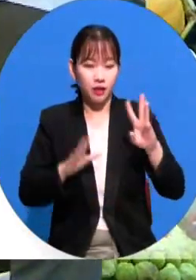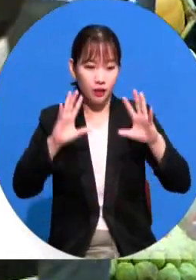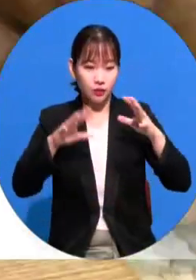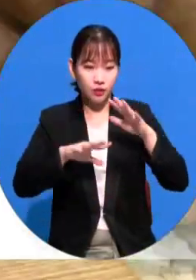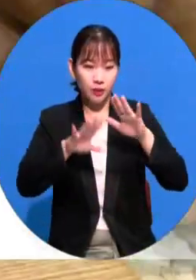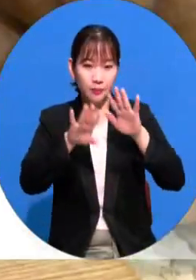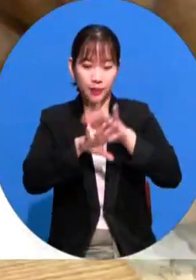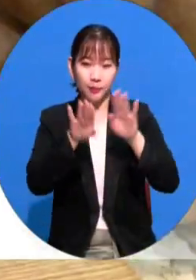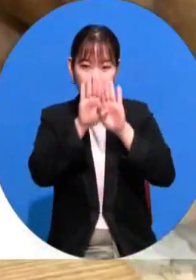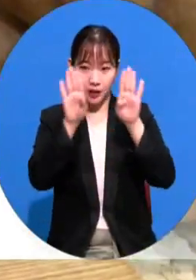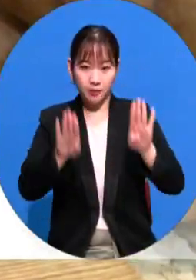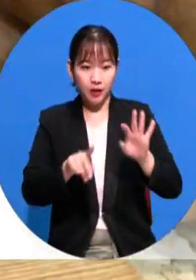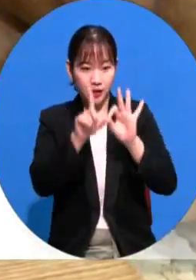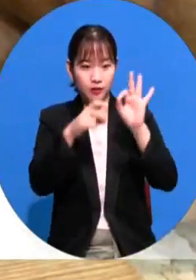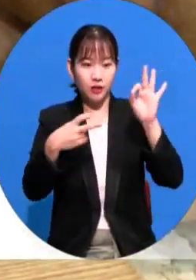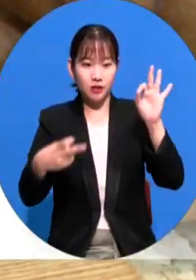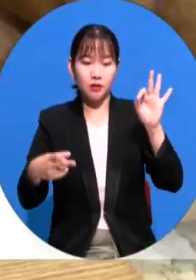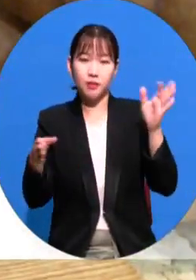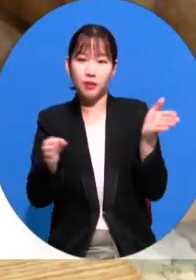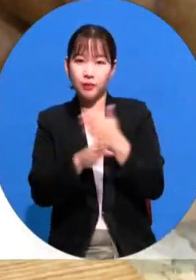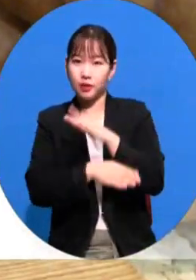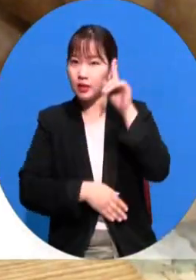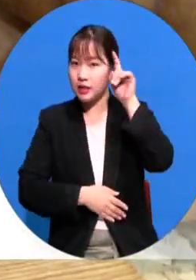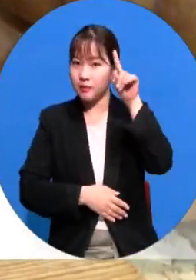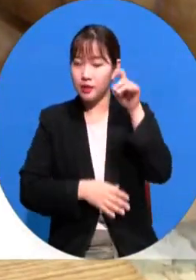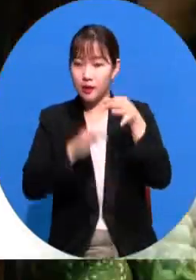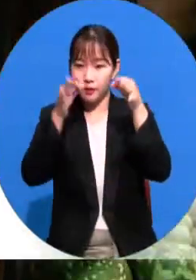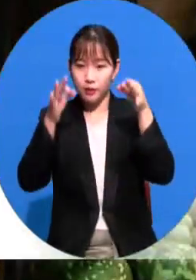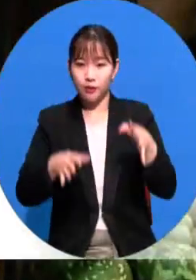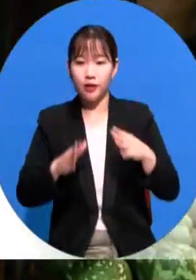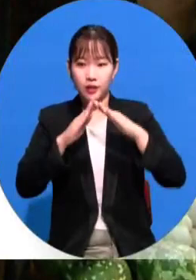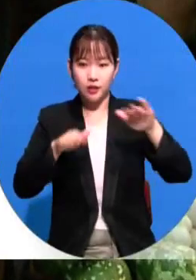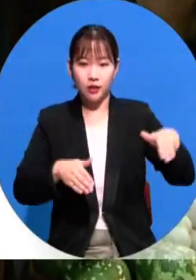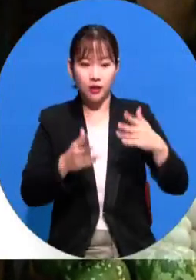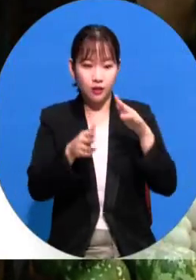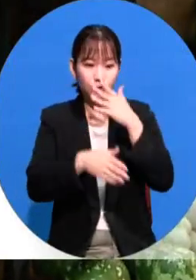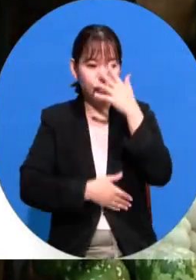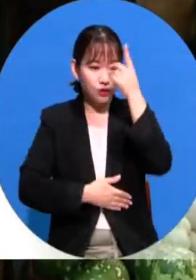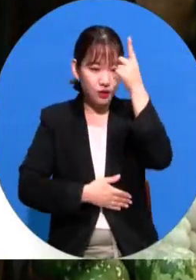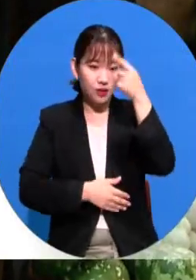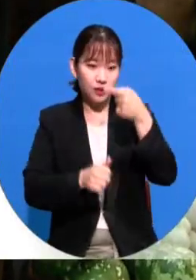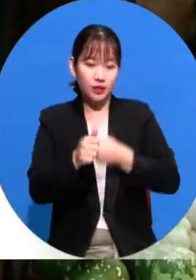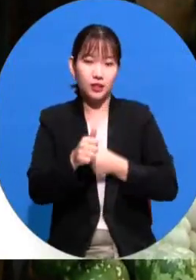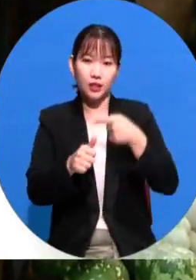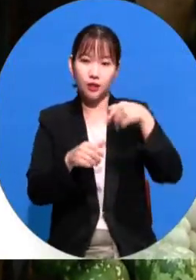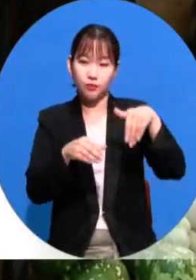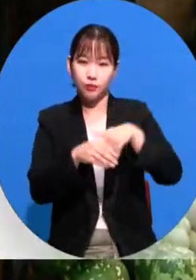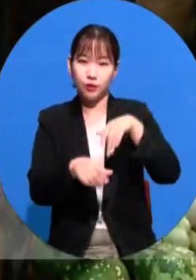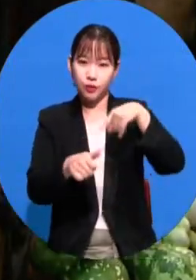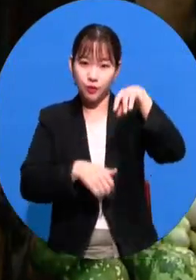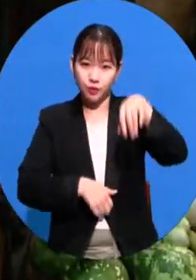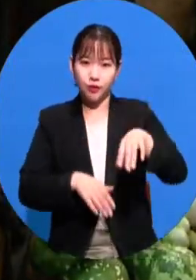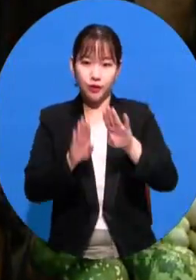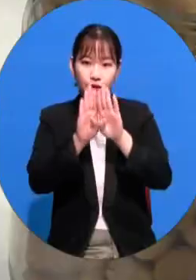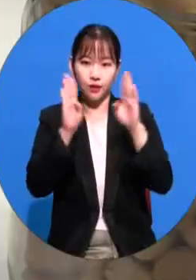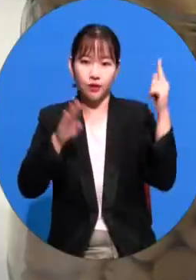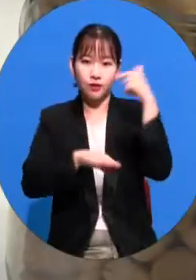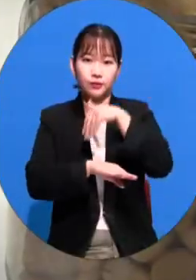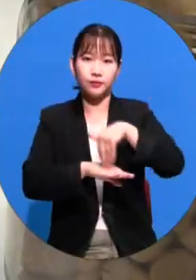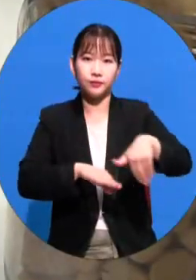국제농업박람회는 오늘 10월 12일부터 11일간 전라남도 순천만 생태문화교육원 이론에서 열릴